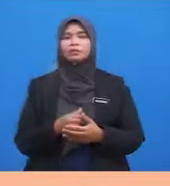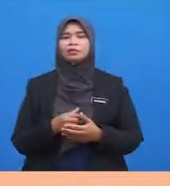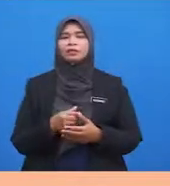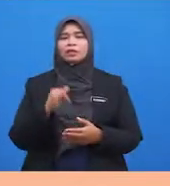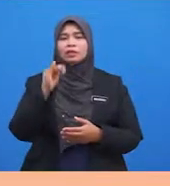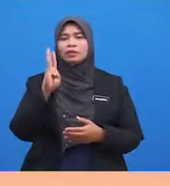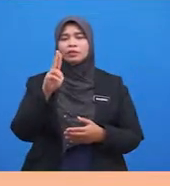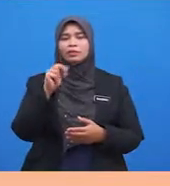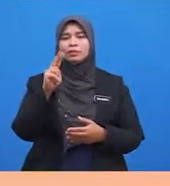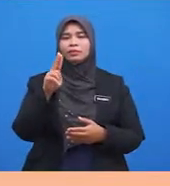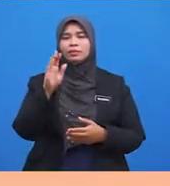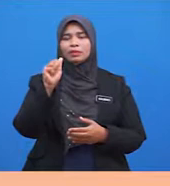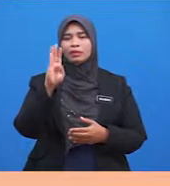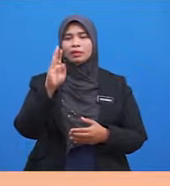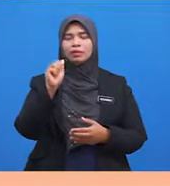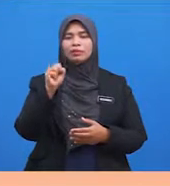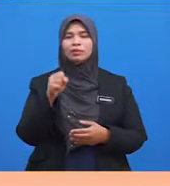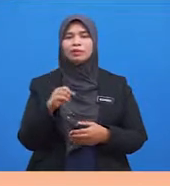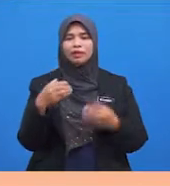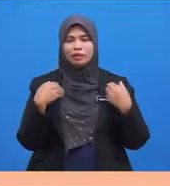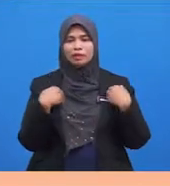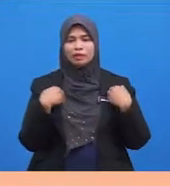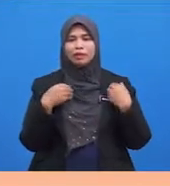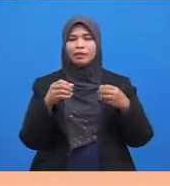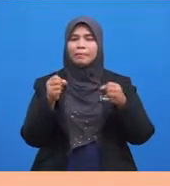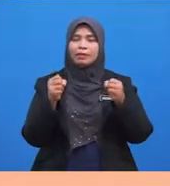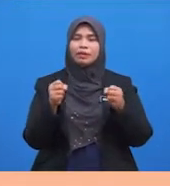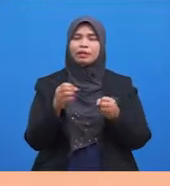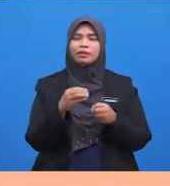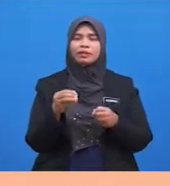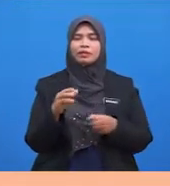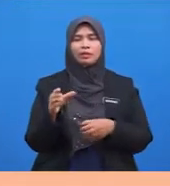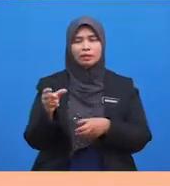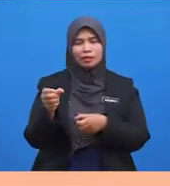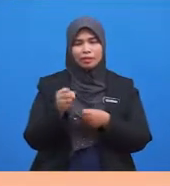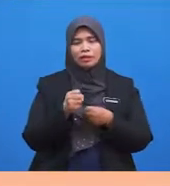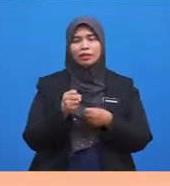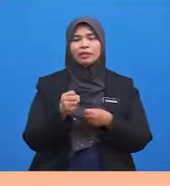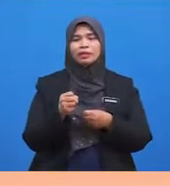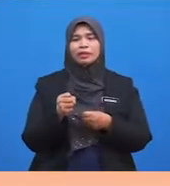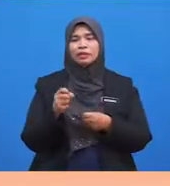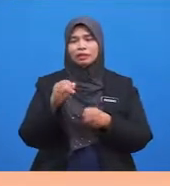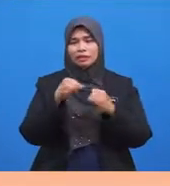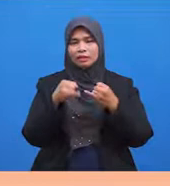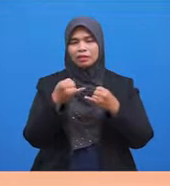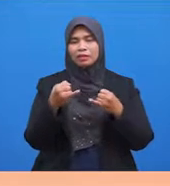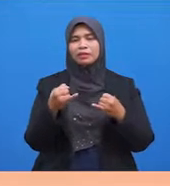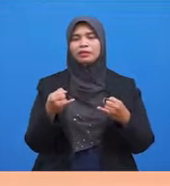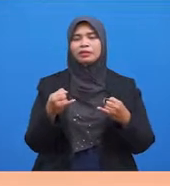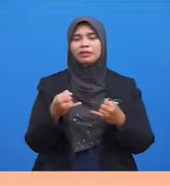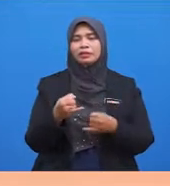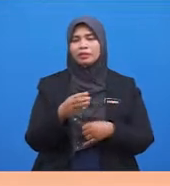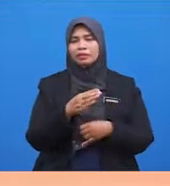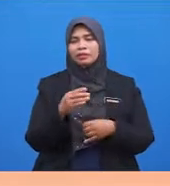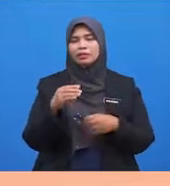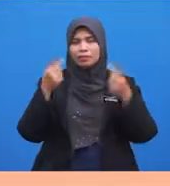Ibnu Abbas pernah memegang dan menarik tali tunggangan gurunya